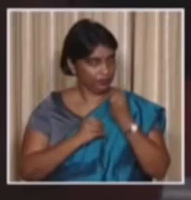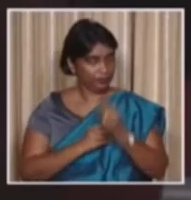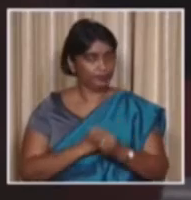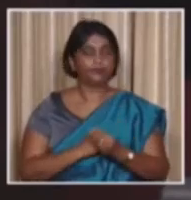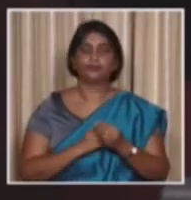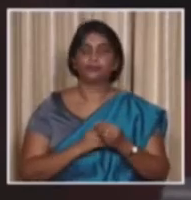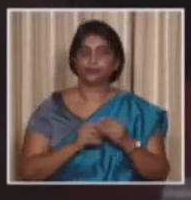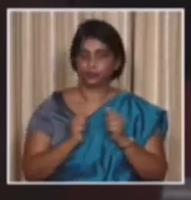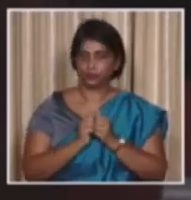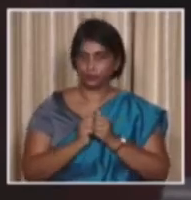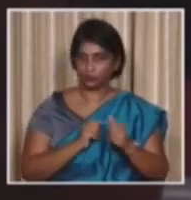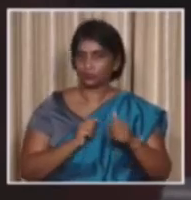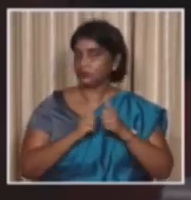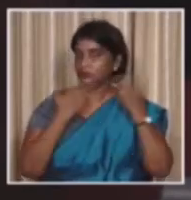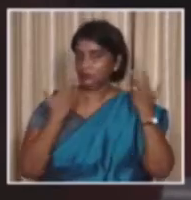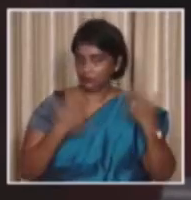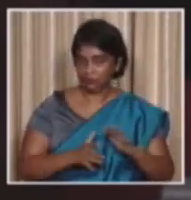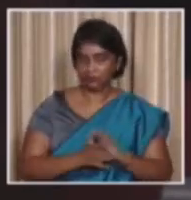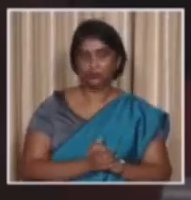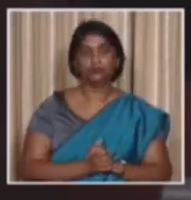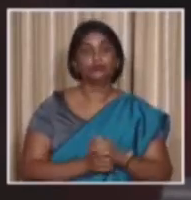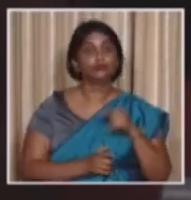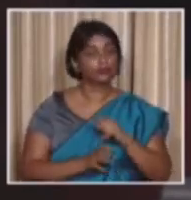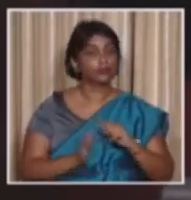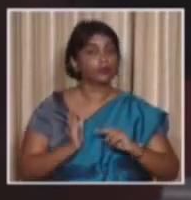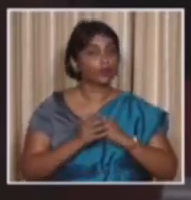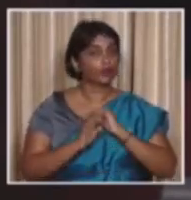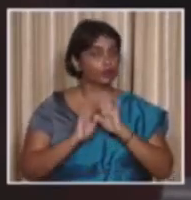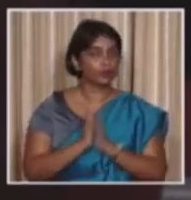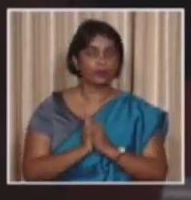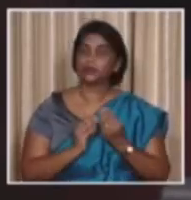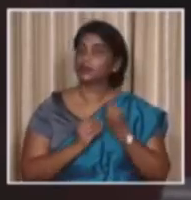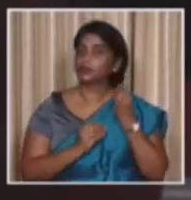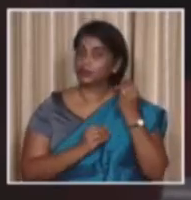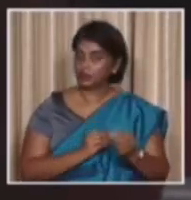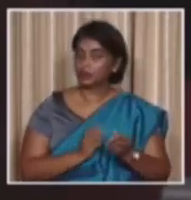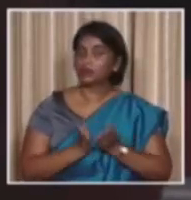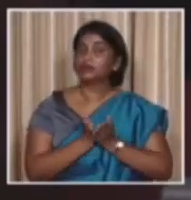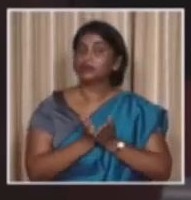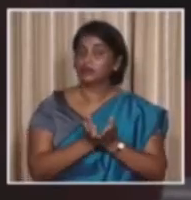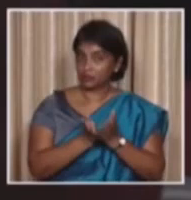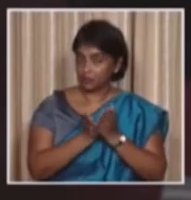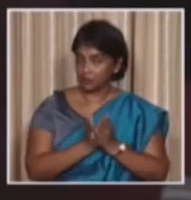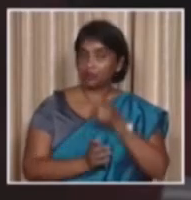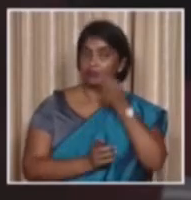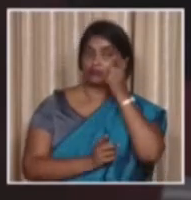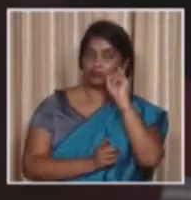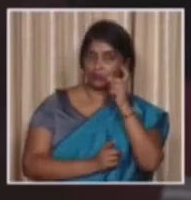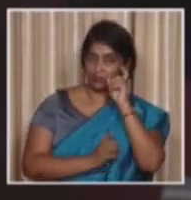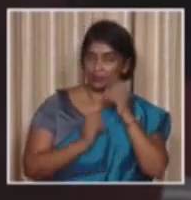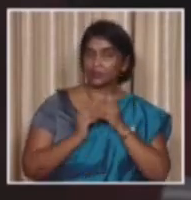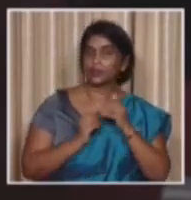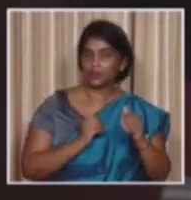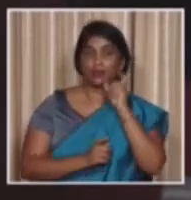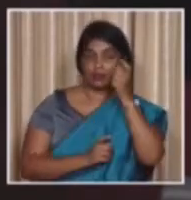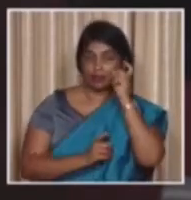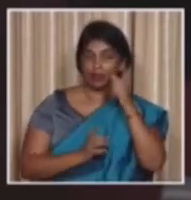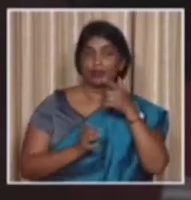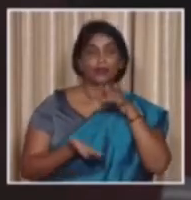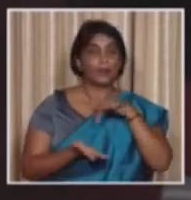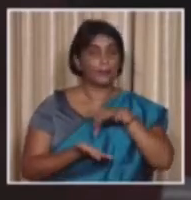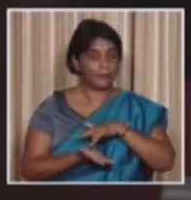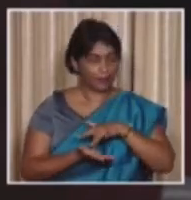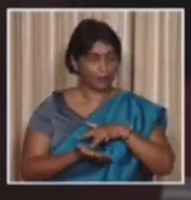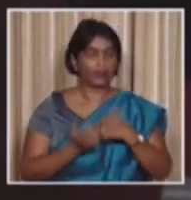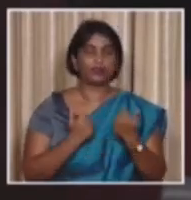இந்த கருவி கட்டமைப்பின் மூலம் படகுகளை கண்காணிப்பதற்கென புதிய கண்காணிப்பு மையம் ஒன்றை அமைக்கும்